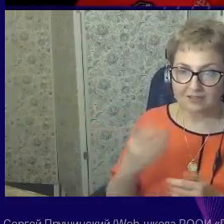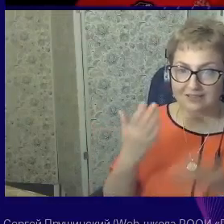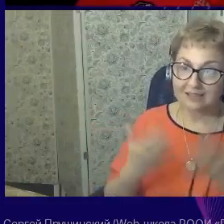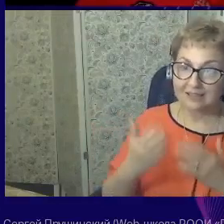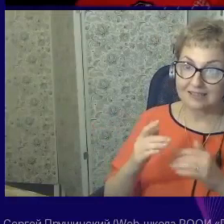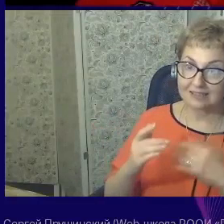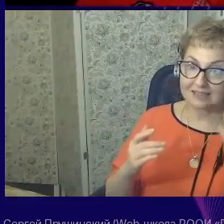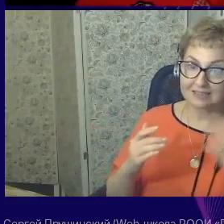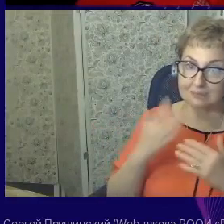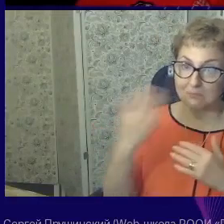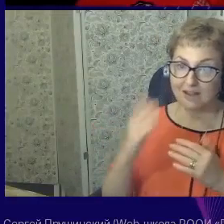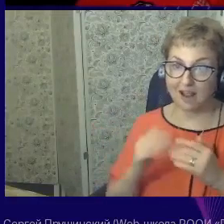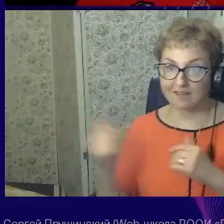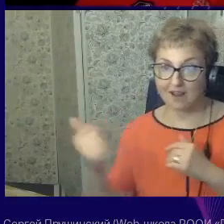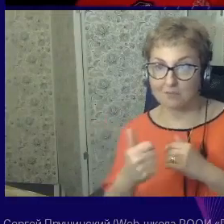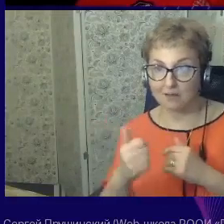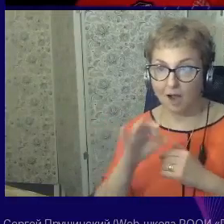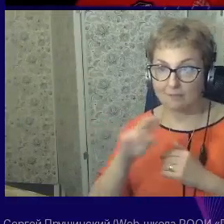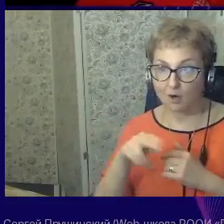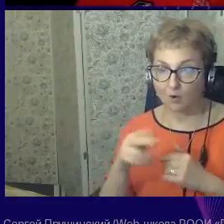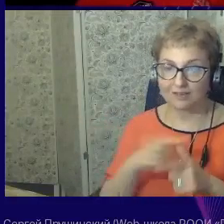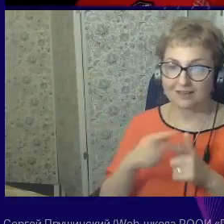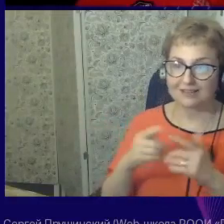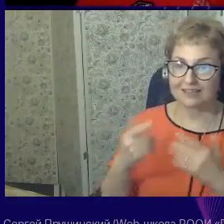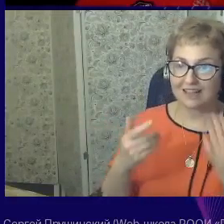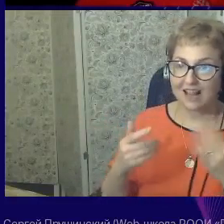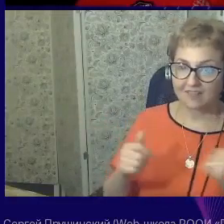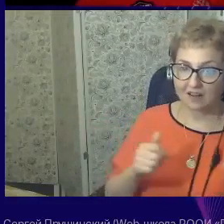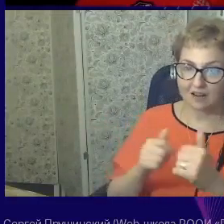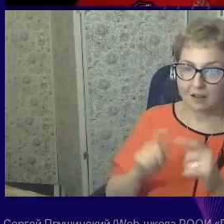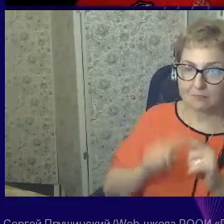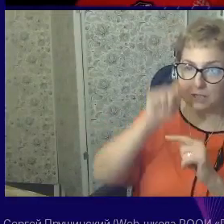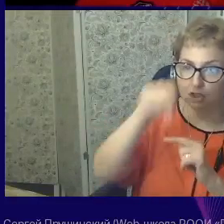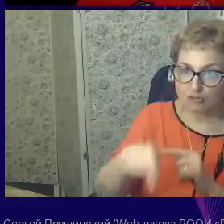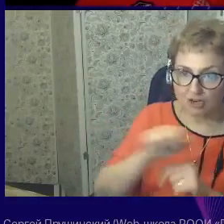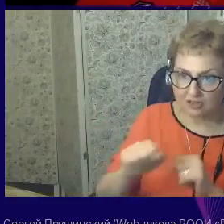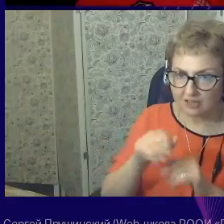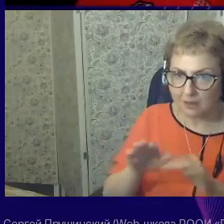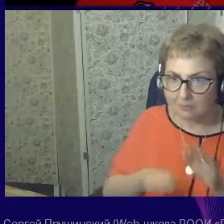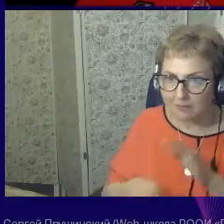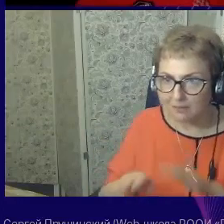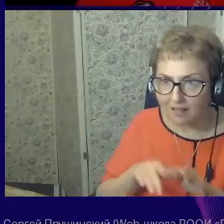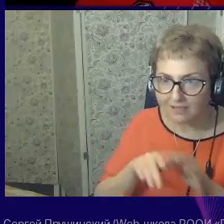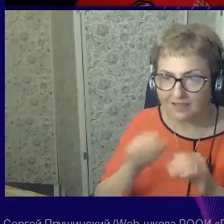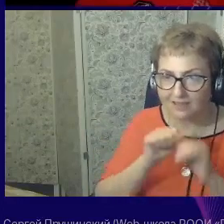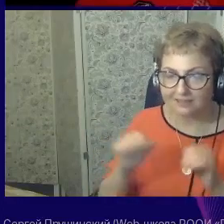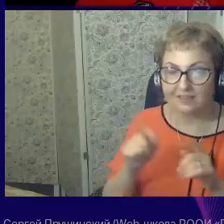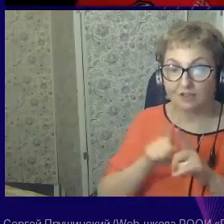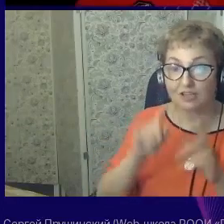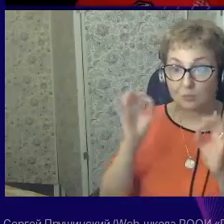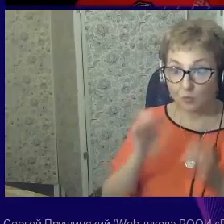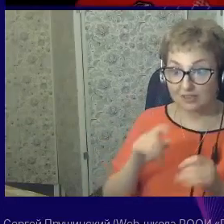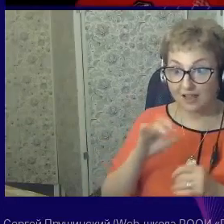есть либо справа обходим, либо справа, либо слева. То есть нельзя его перешагивать, нельзя подползать под этим препятствием. Таким образом,